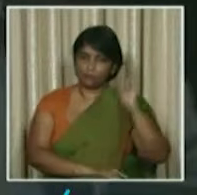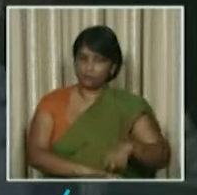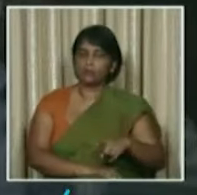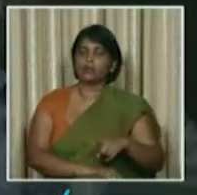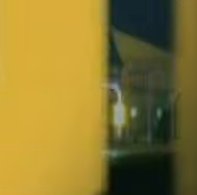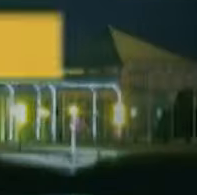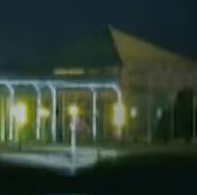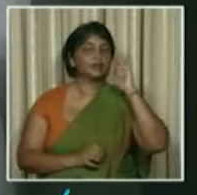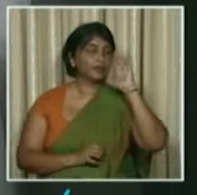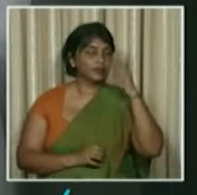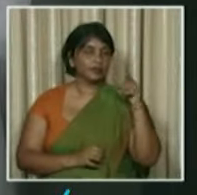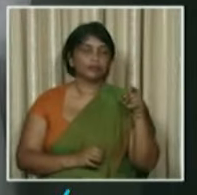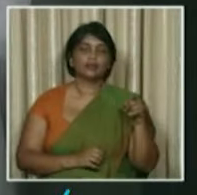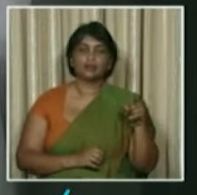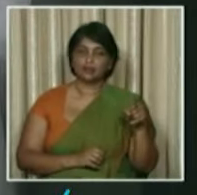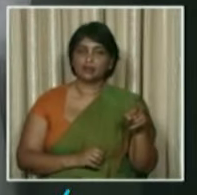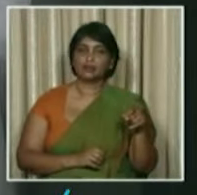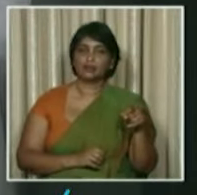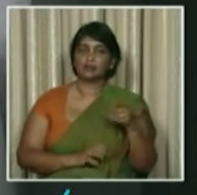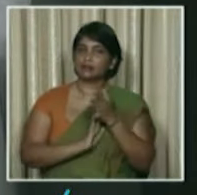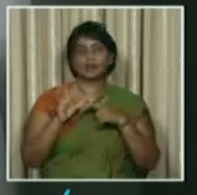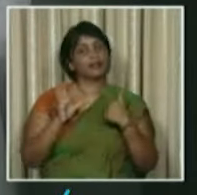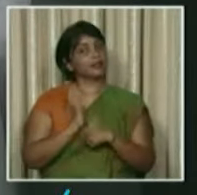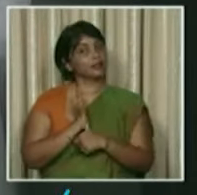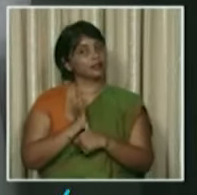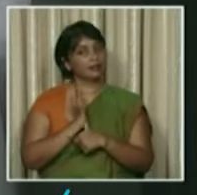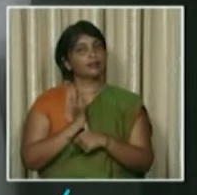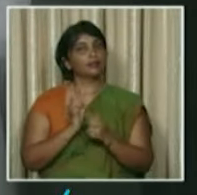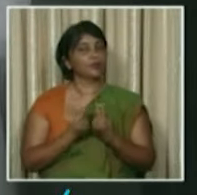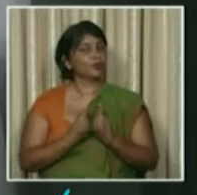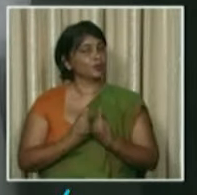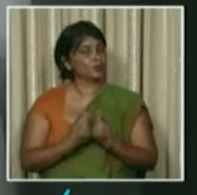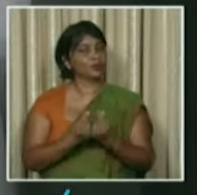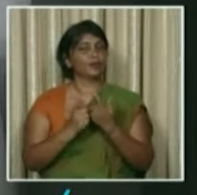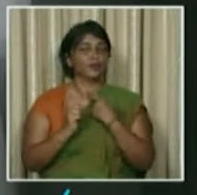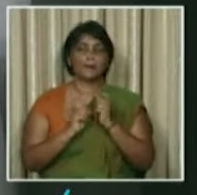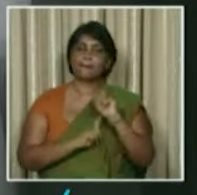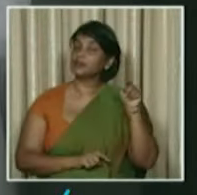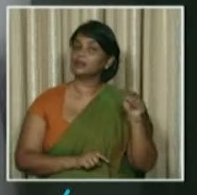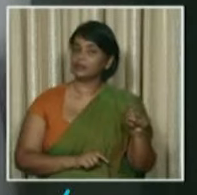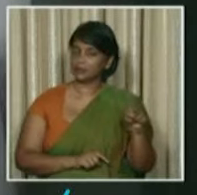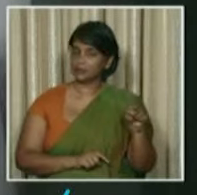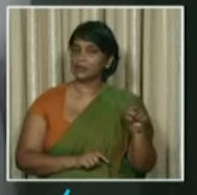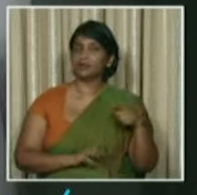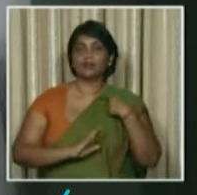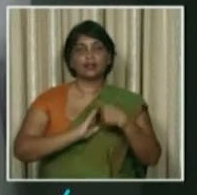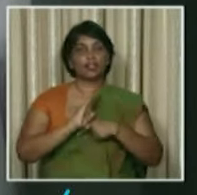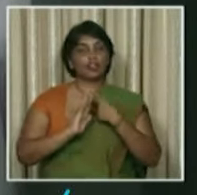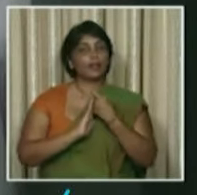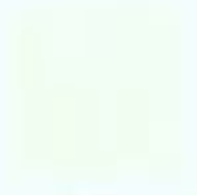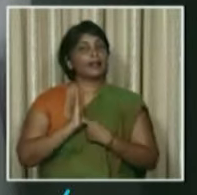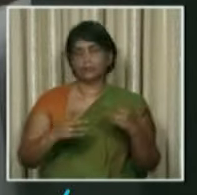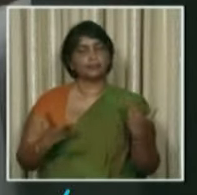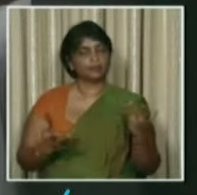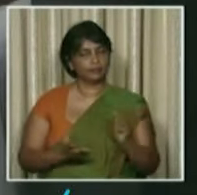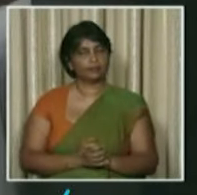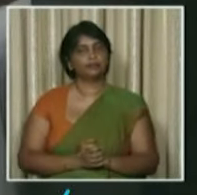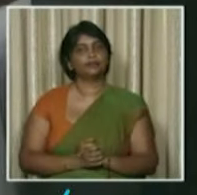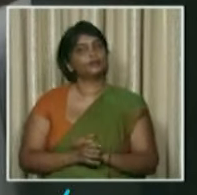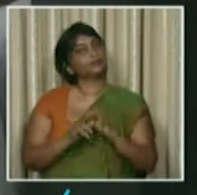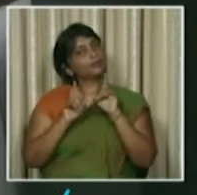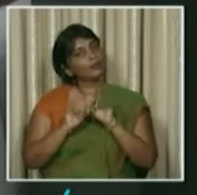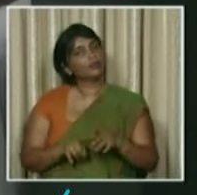මේක. සංඥා භාෂා පනත කඩිනමින්ම පාර්ලිමේන්තුවට ගෙනවිල්ලා රටේ නීතියක් බවට පත්කරන්නේ. ඒ